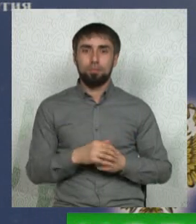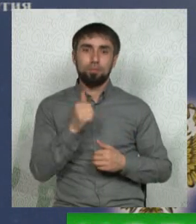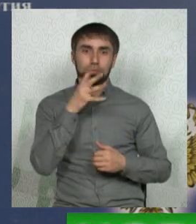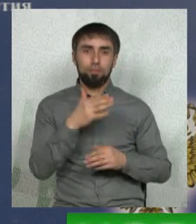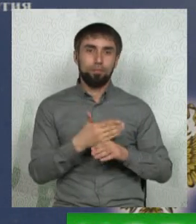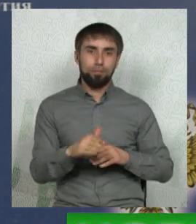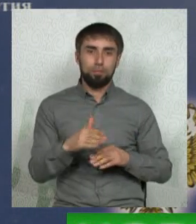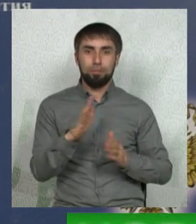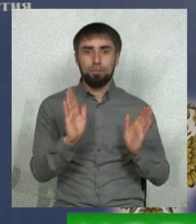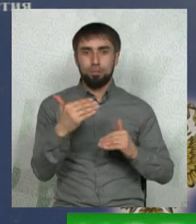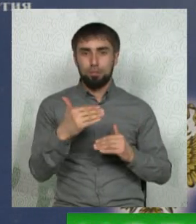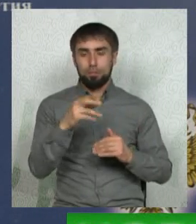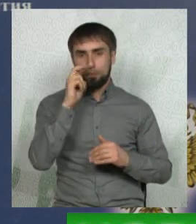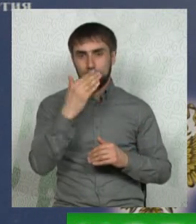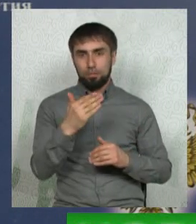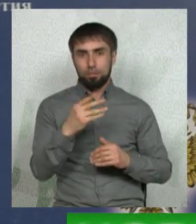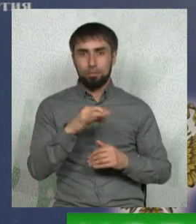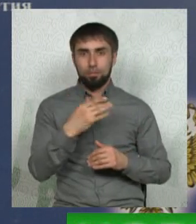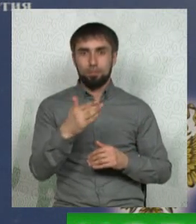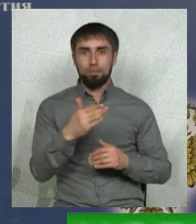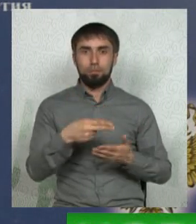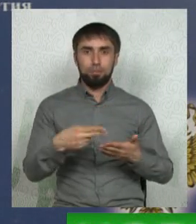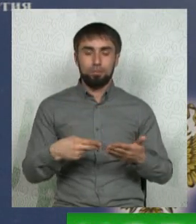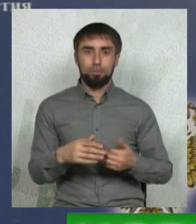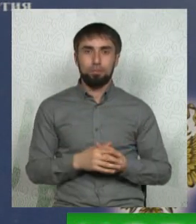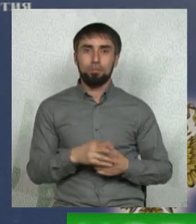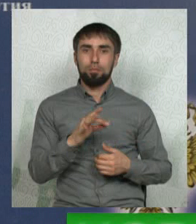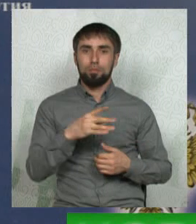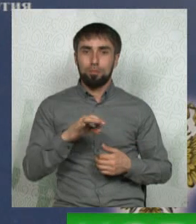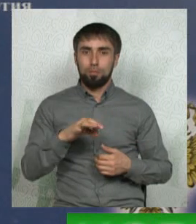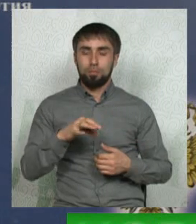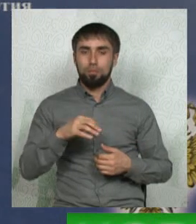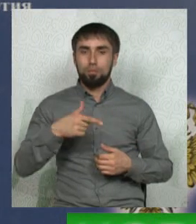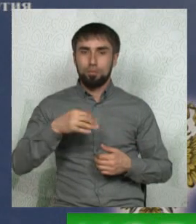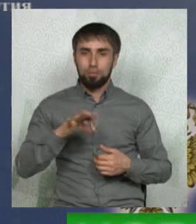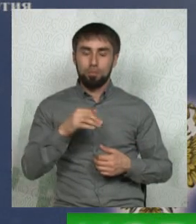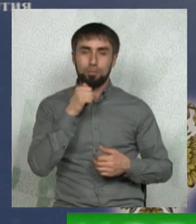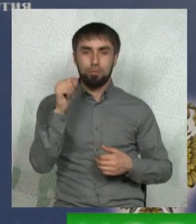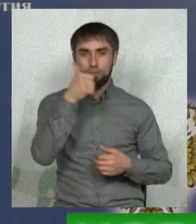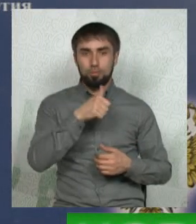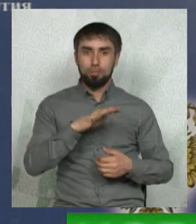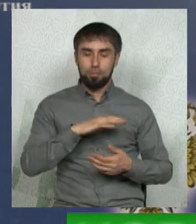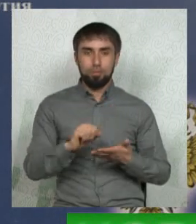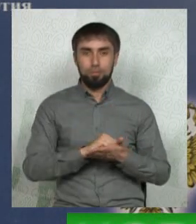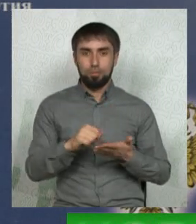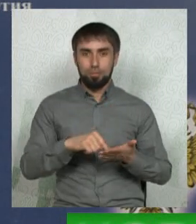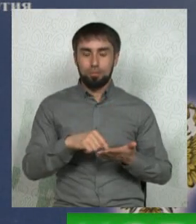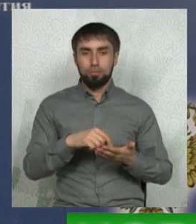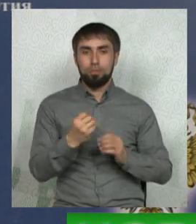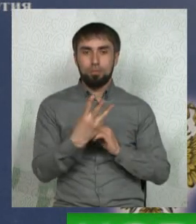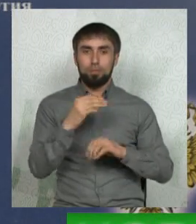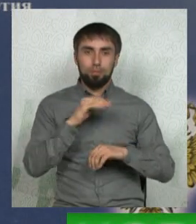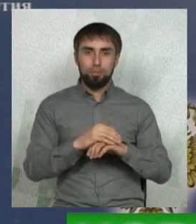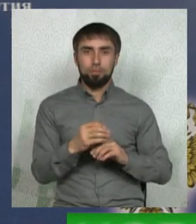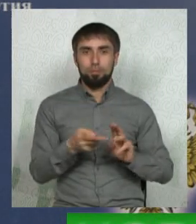которые выделялись в рамках государственных муниципальных контрактов. Кроме того, в прошедшем году было задокументировано 13 фактов